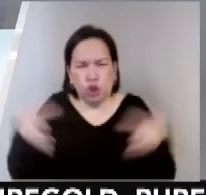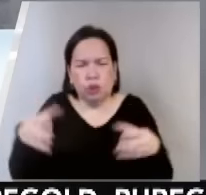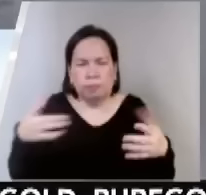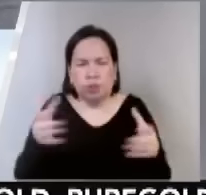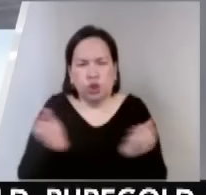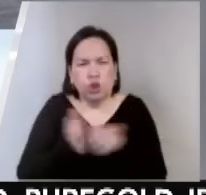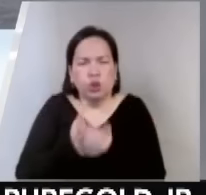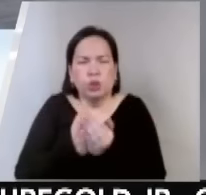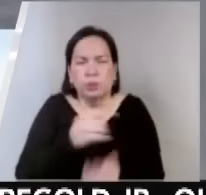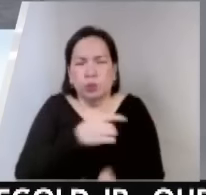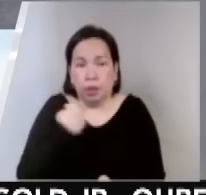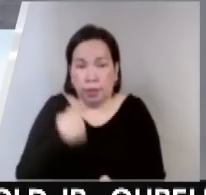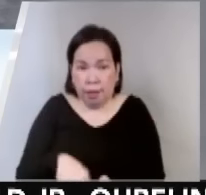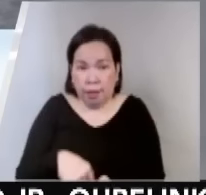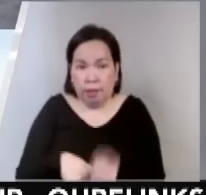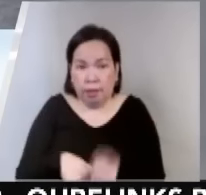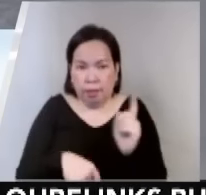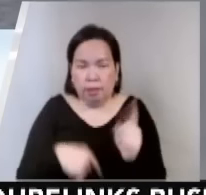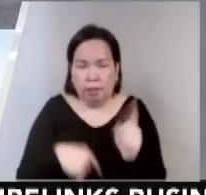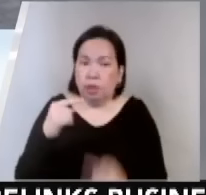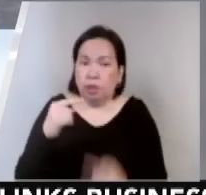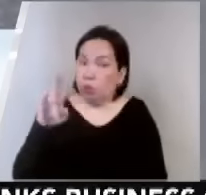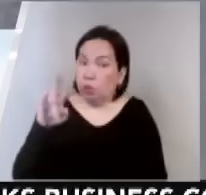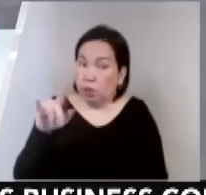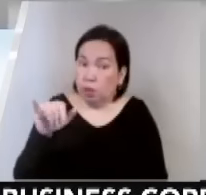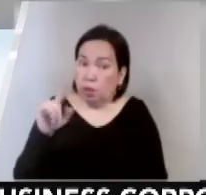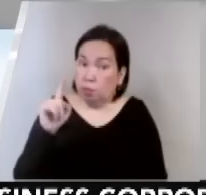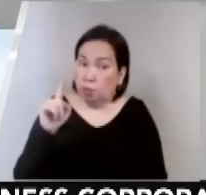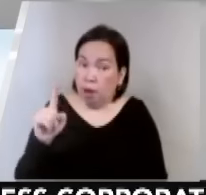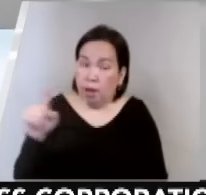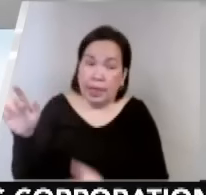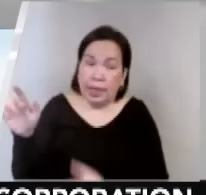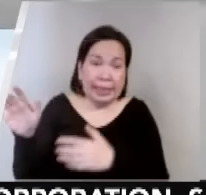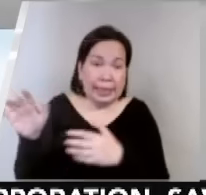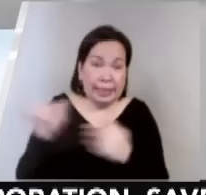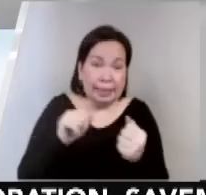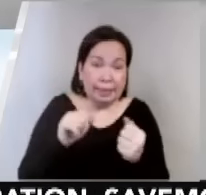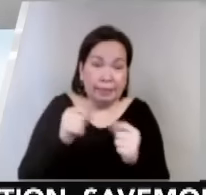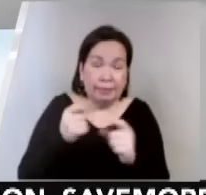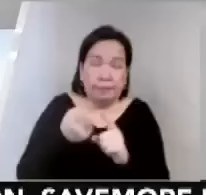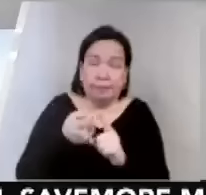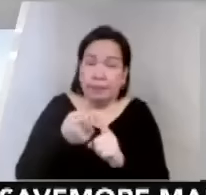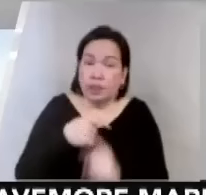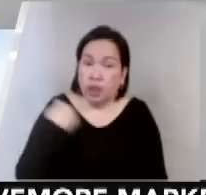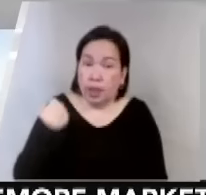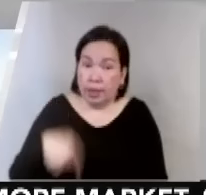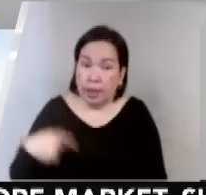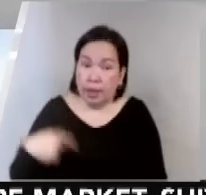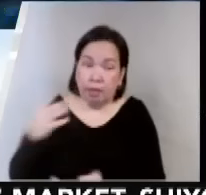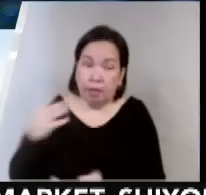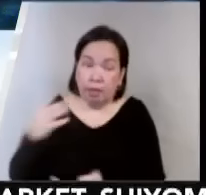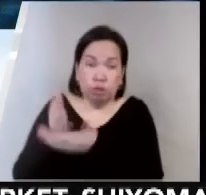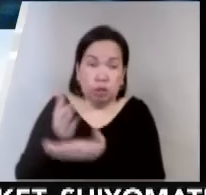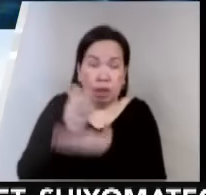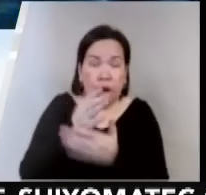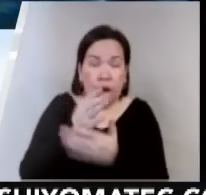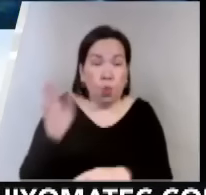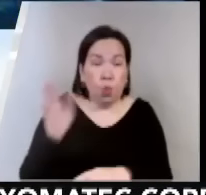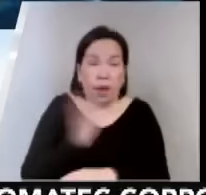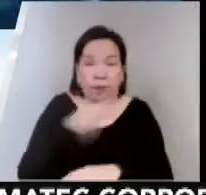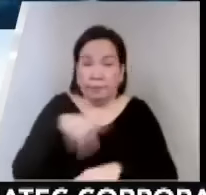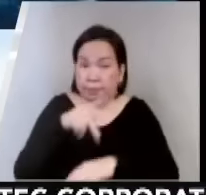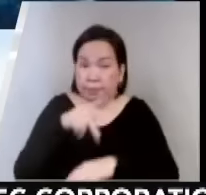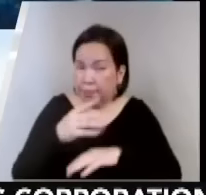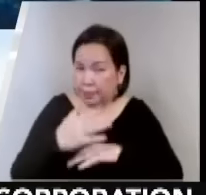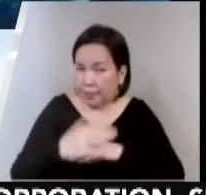PCG, July 1 umalis ang CCG 5901 mula Hainan at agad nagtungo sa West Philippine Sea. July 2 dumaan